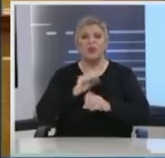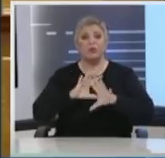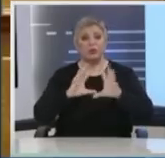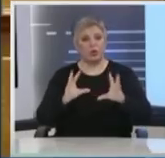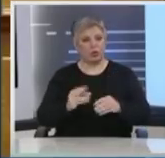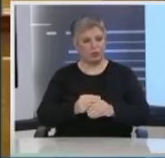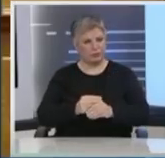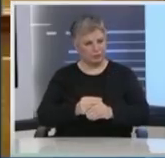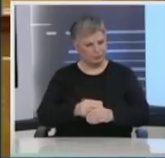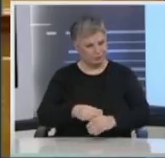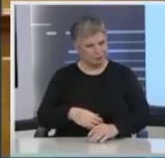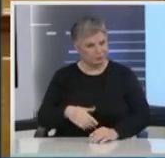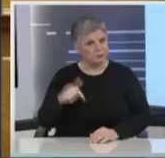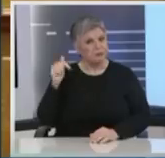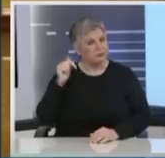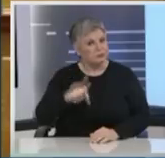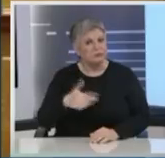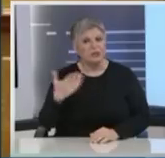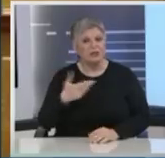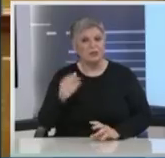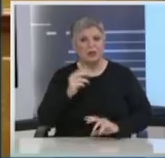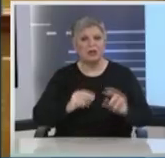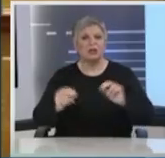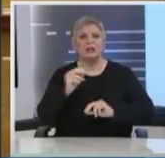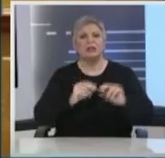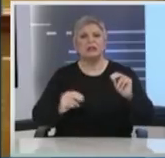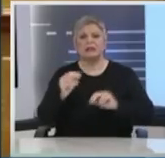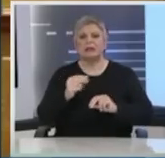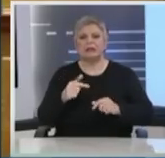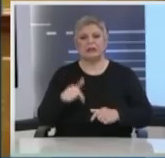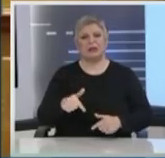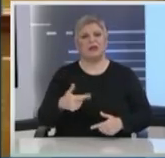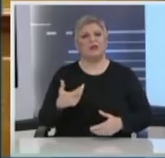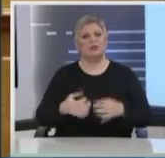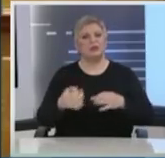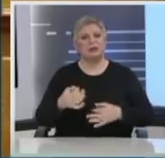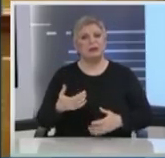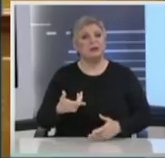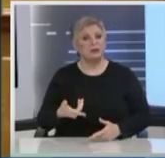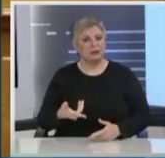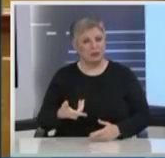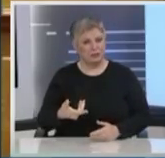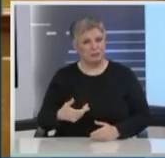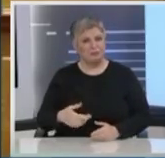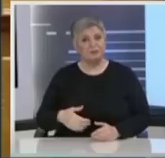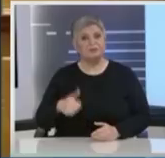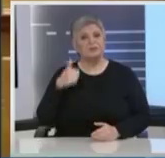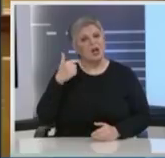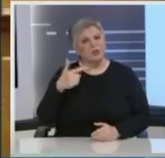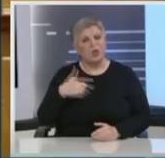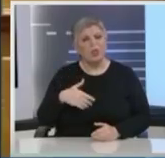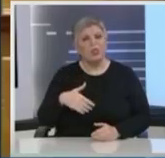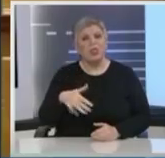Η συζήτηση σήμερα είναι μια συζήτηση η οποία θα